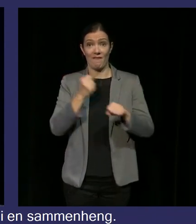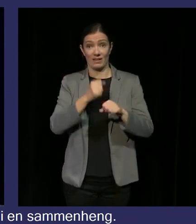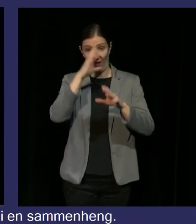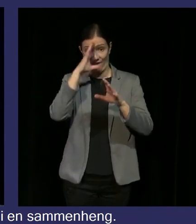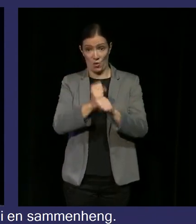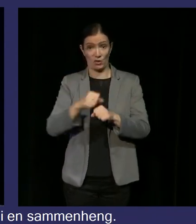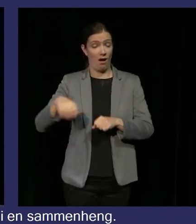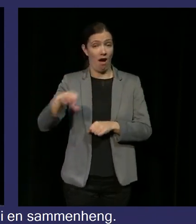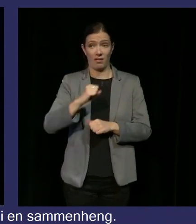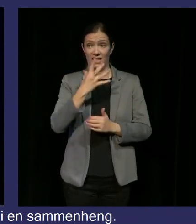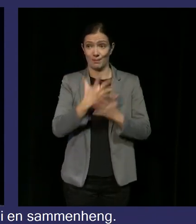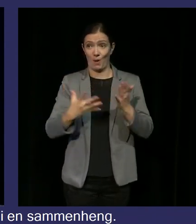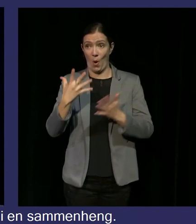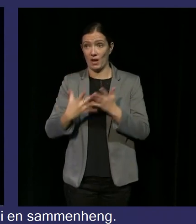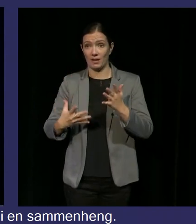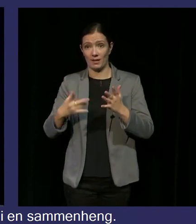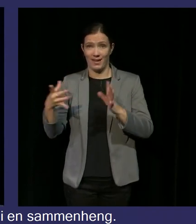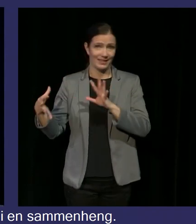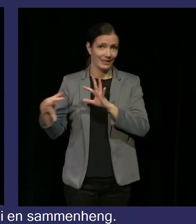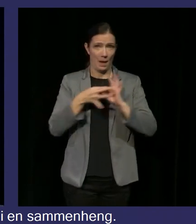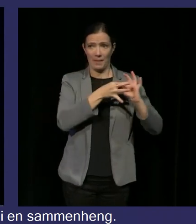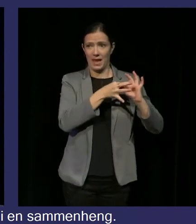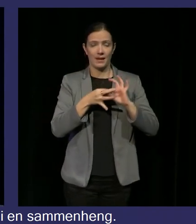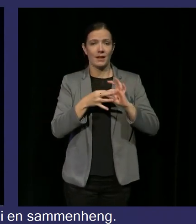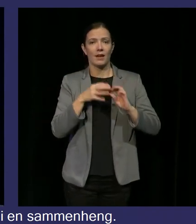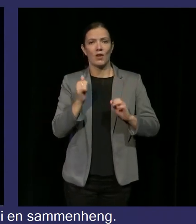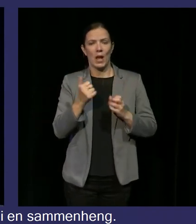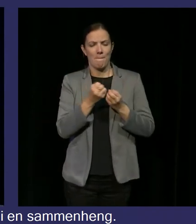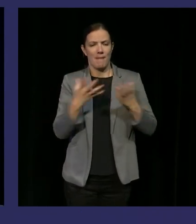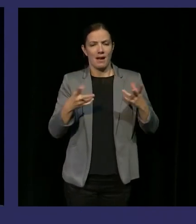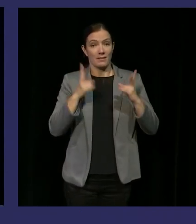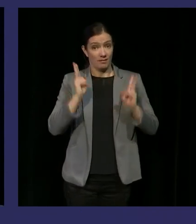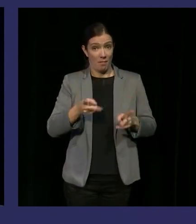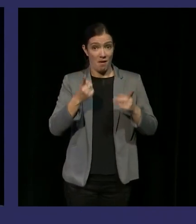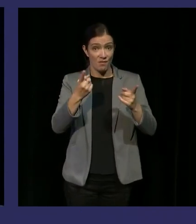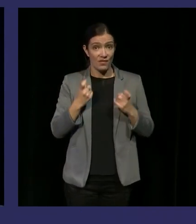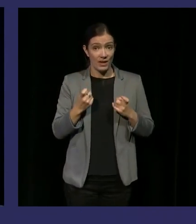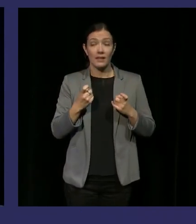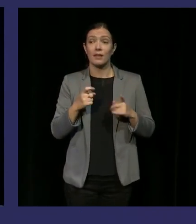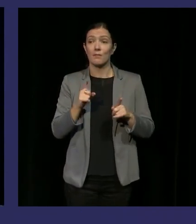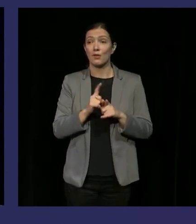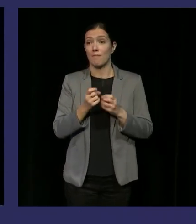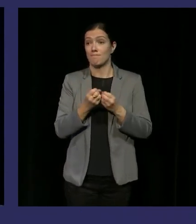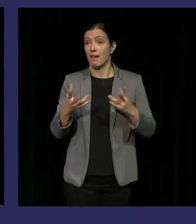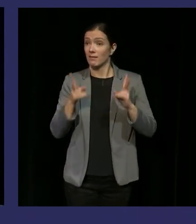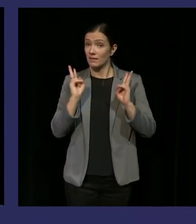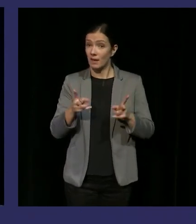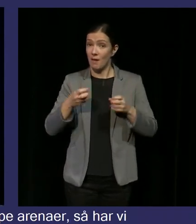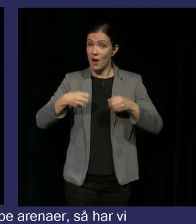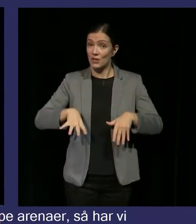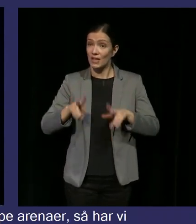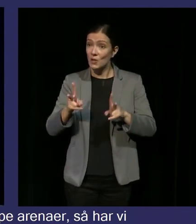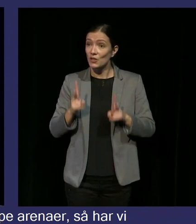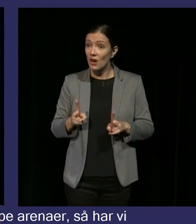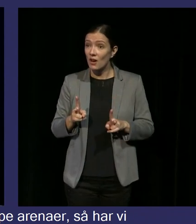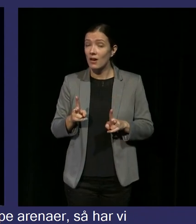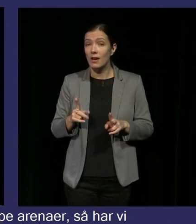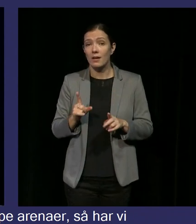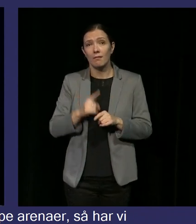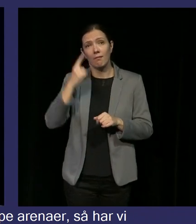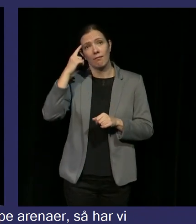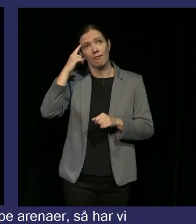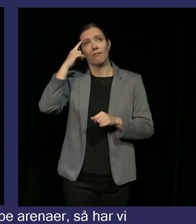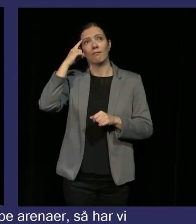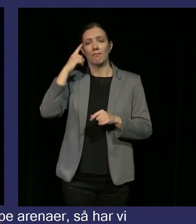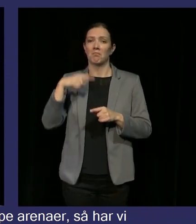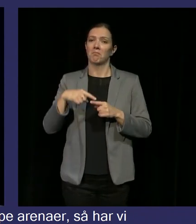disse språkene I en sammenheng, for det klart det veldig mange av de samme utfordringene, og da det også veldig mange av de samme løsningene. Og jeg tror når det gjelder akkurat